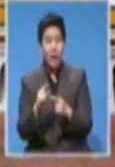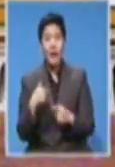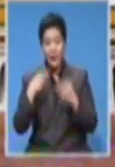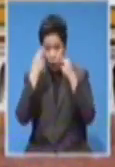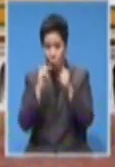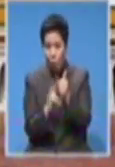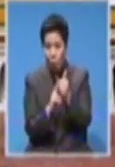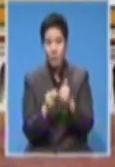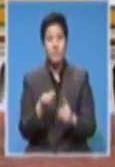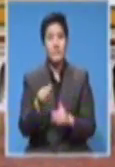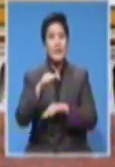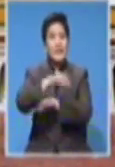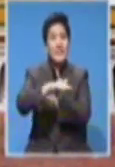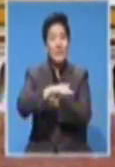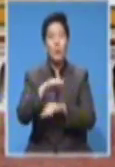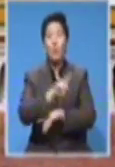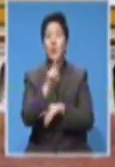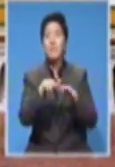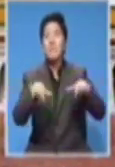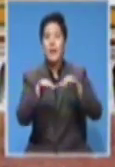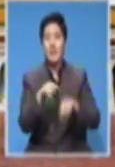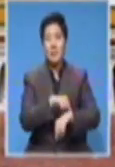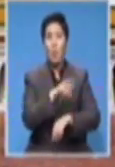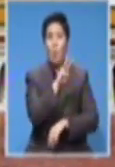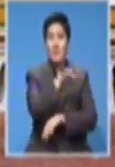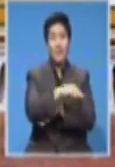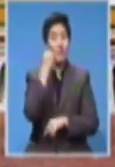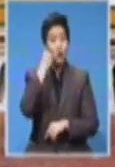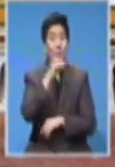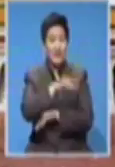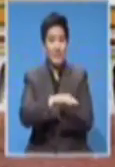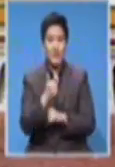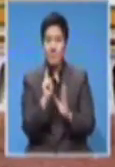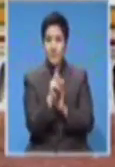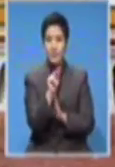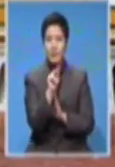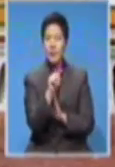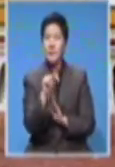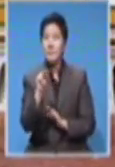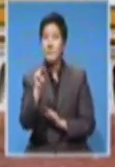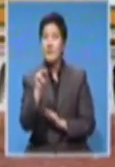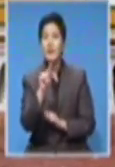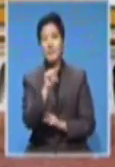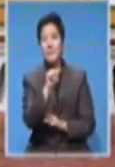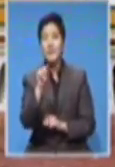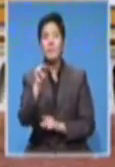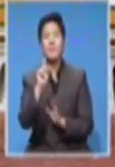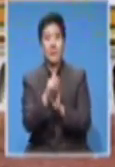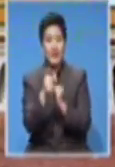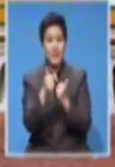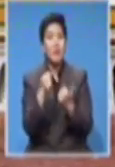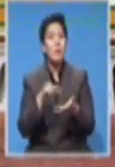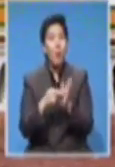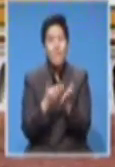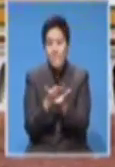กกับรัฐมนตรีก็ไปออกตอนเย็นวันธรรมดาเวลา18นาฬิกาแล้วกันนะครับไม่เกินครึ่งชั่วโมงอ่ะ20-30นาทีนะมันจะได้เขาเรียกว่าเ